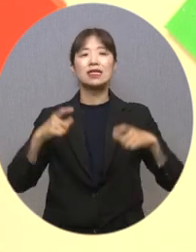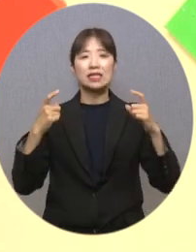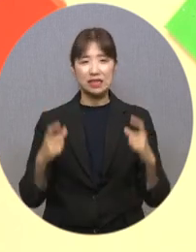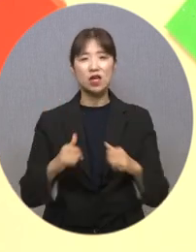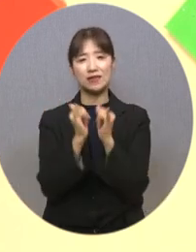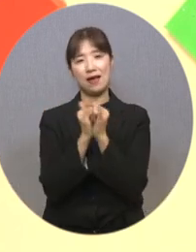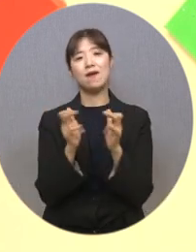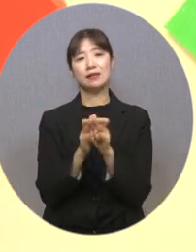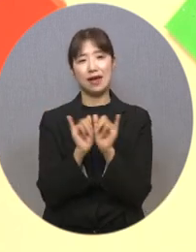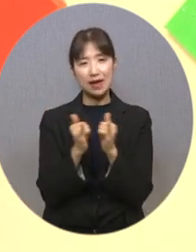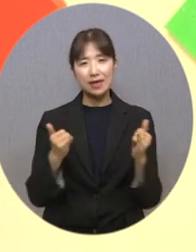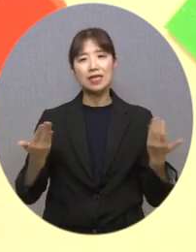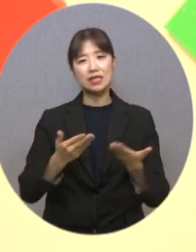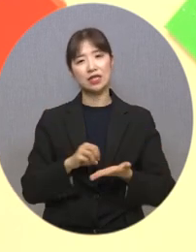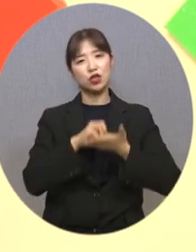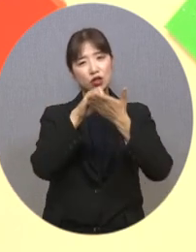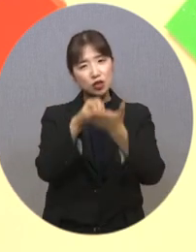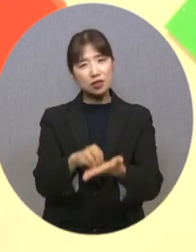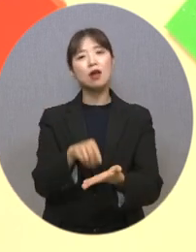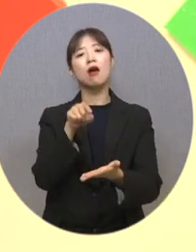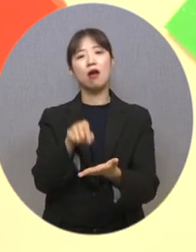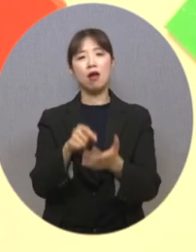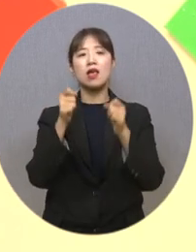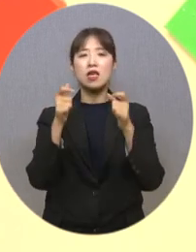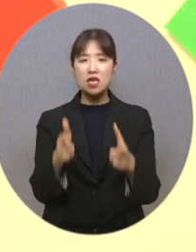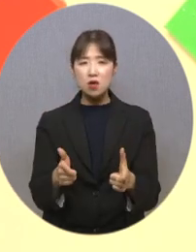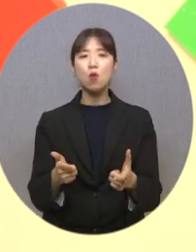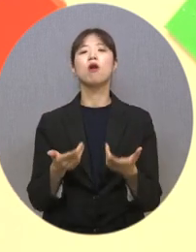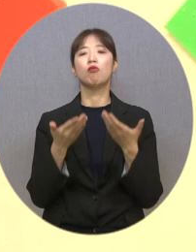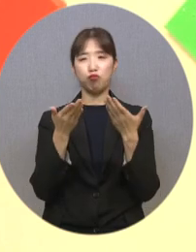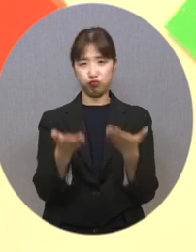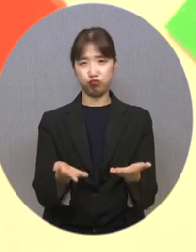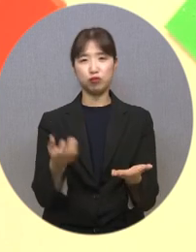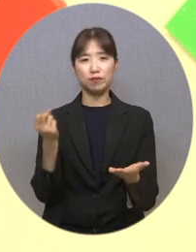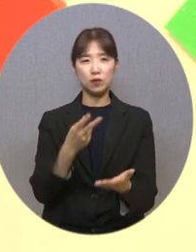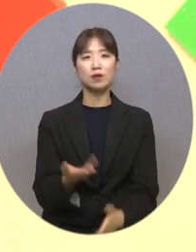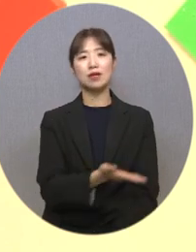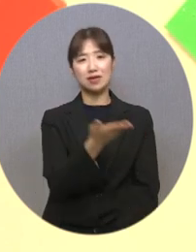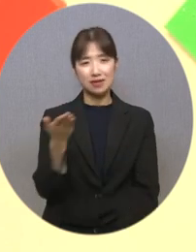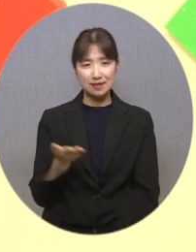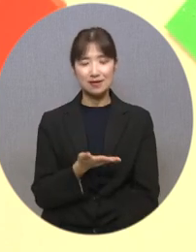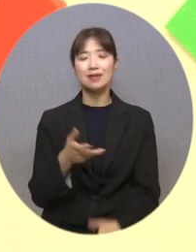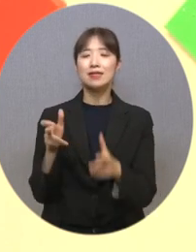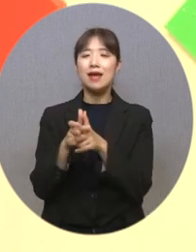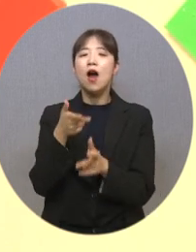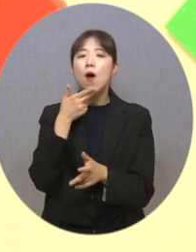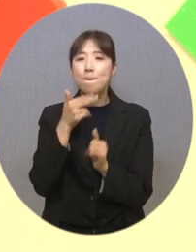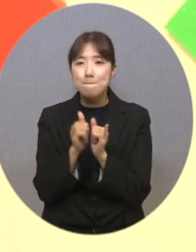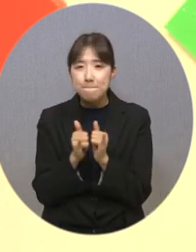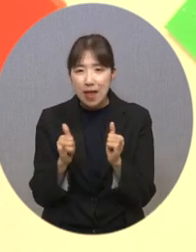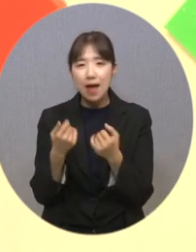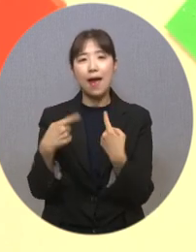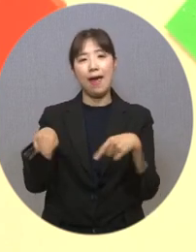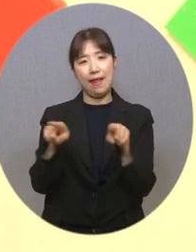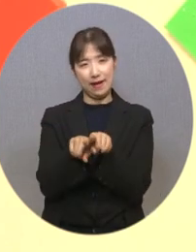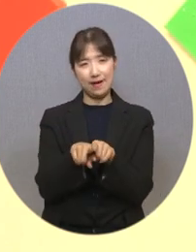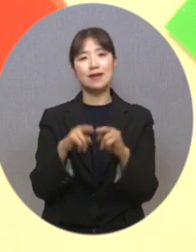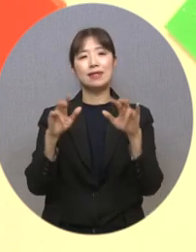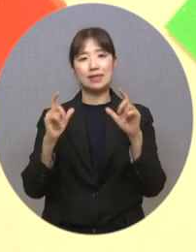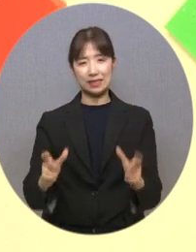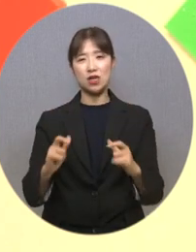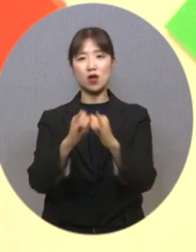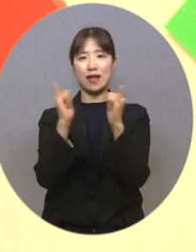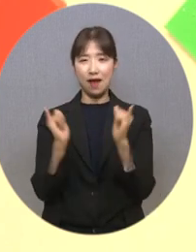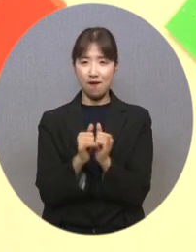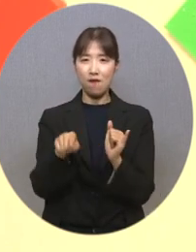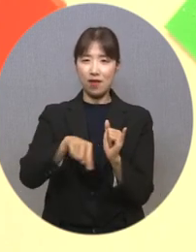장애인들이 취업할 수 있는 고용의 길을 열어준과 동시에 그들이 비장애인과 더불어서 지역사회에서 자립할